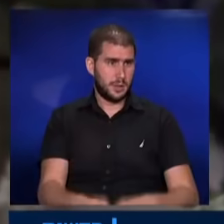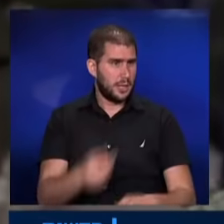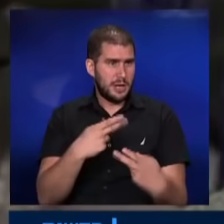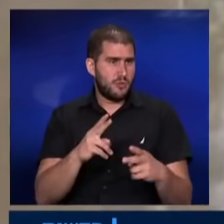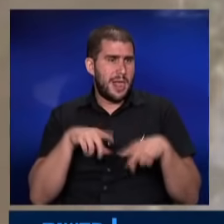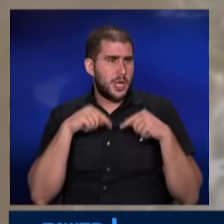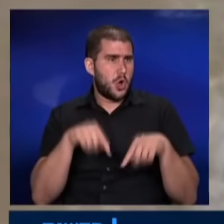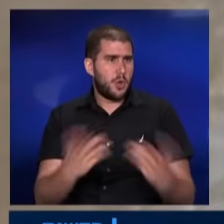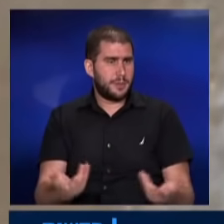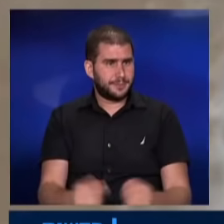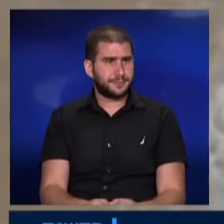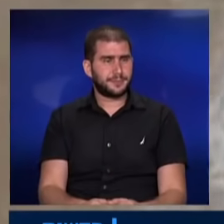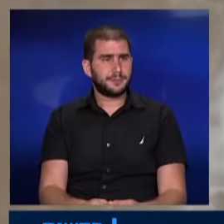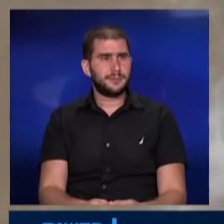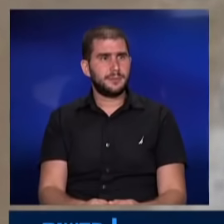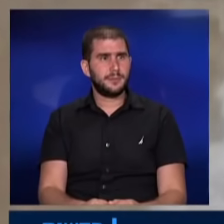live there at all.